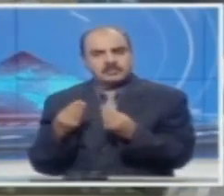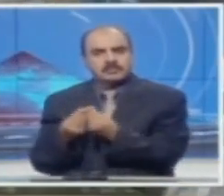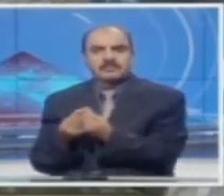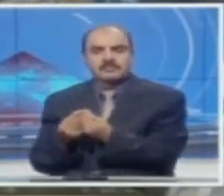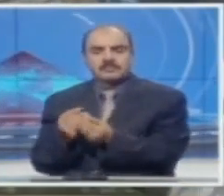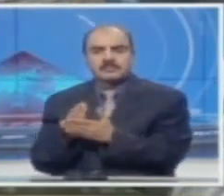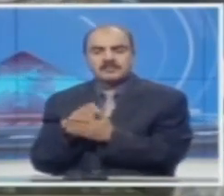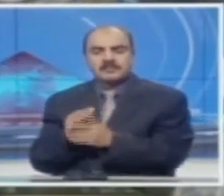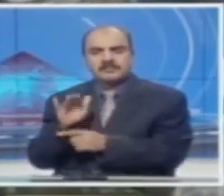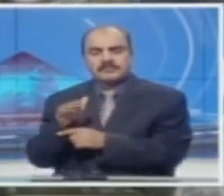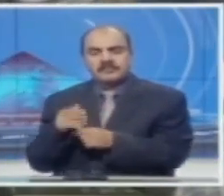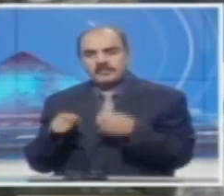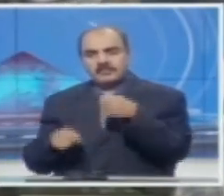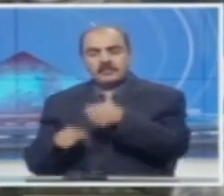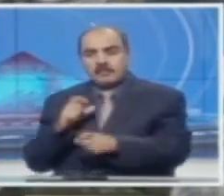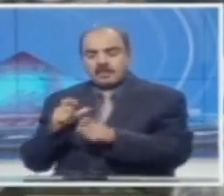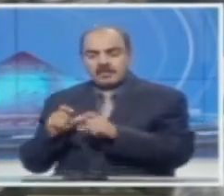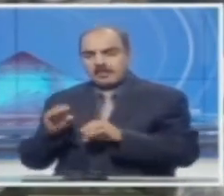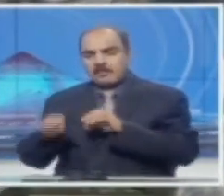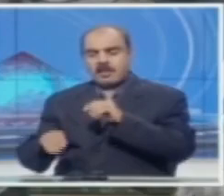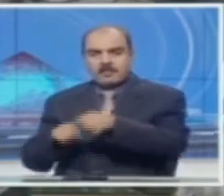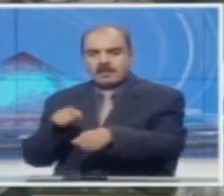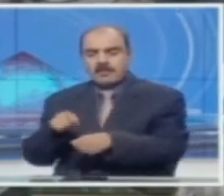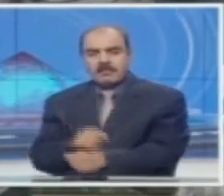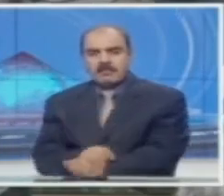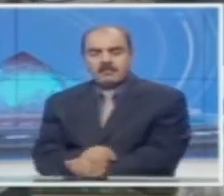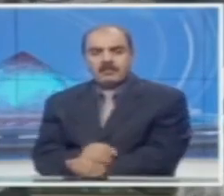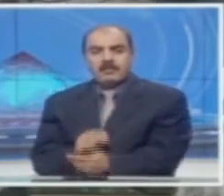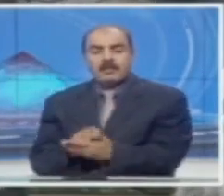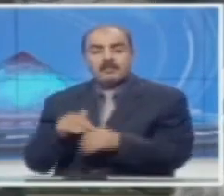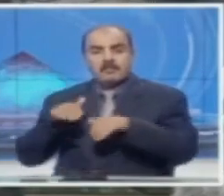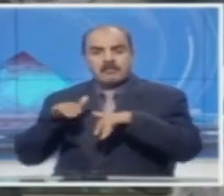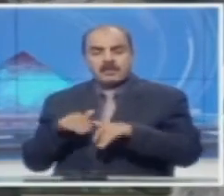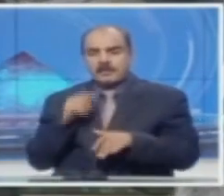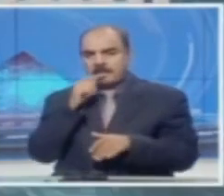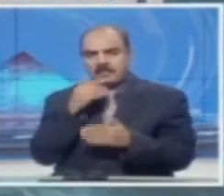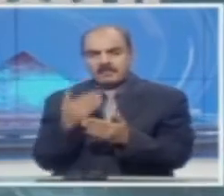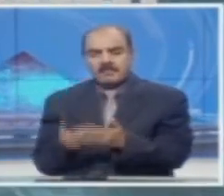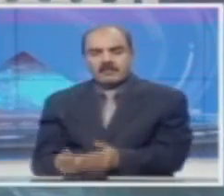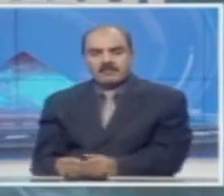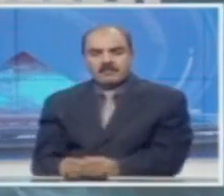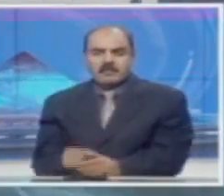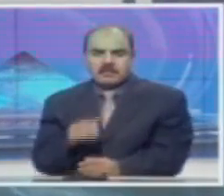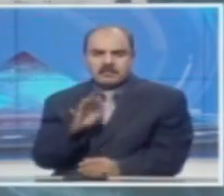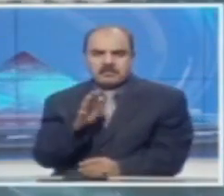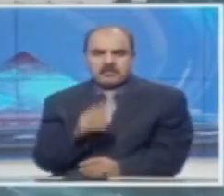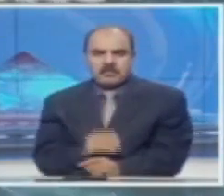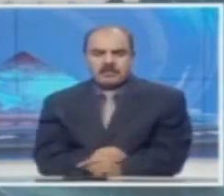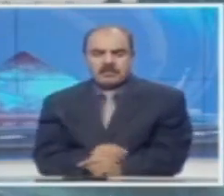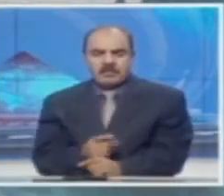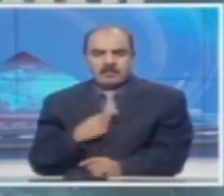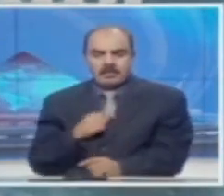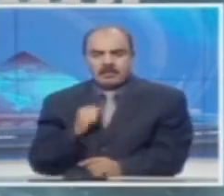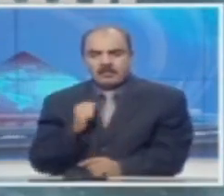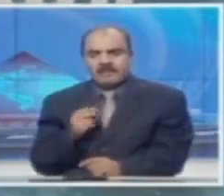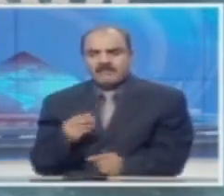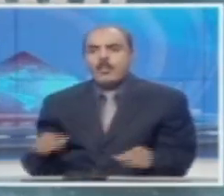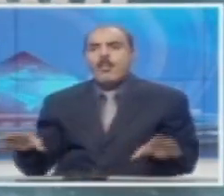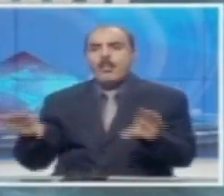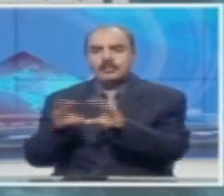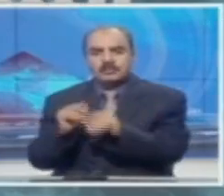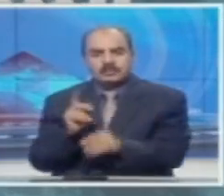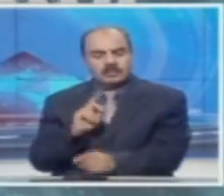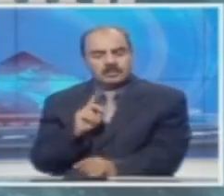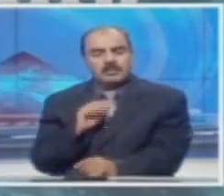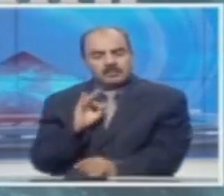خلال الدعم المقدم من البنك الزراعي المصري والمجلس القومي للمرأة. أعتقد أن احنا دورنا مش أن احنا نجمع فلوس، لا، احنا دورنا